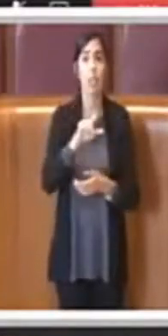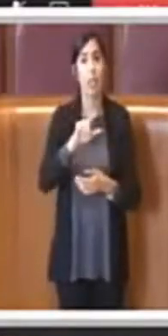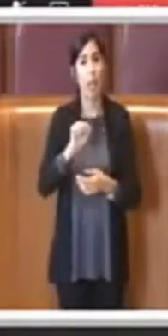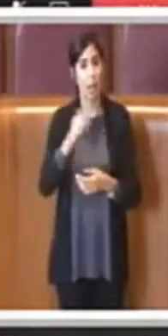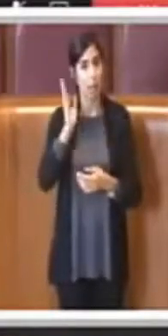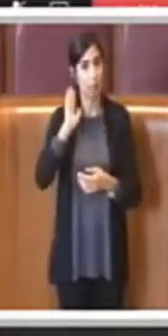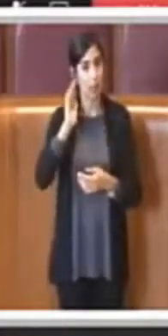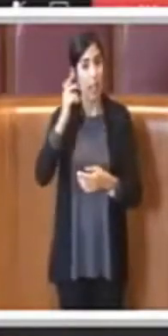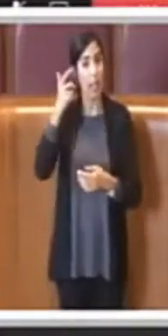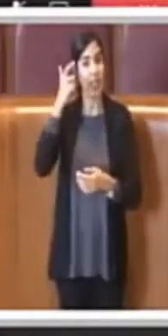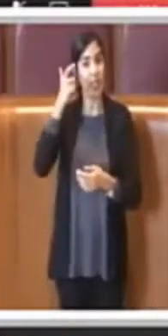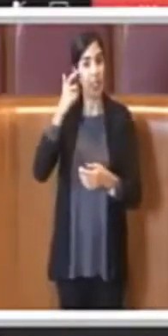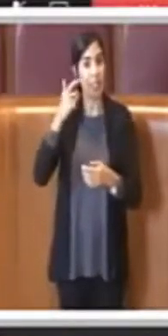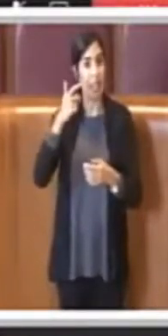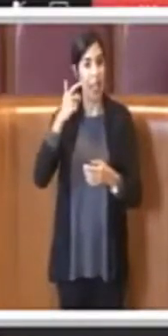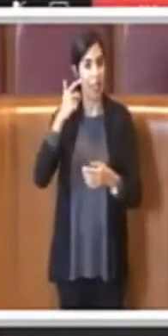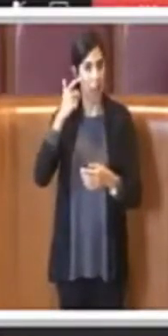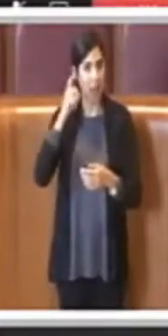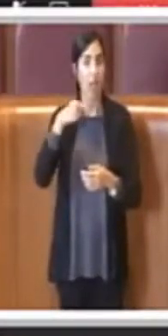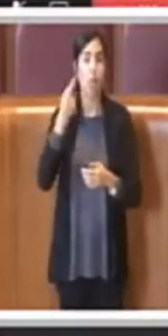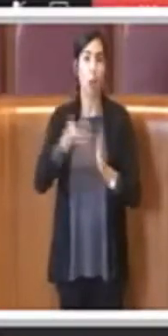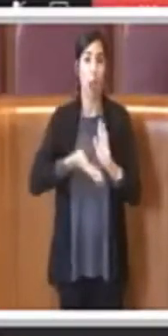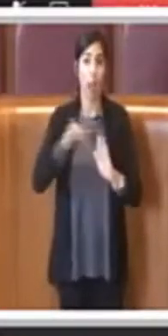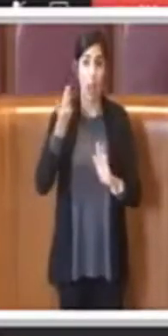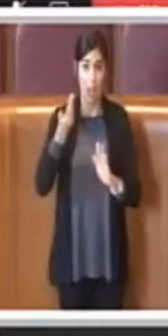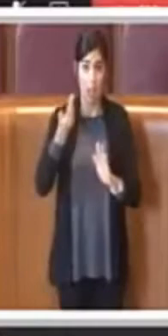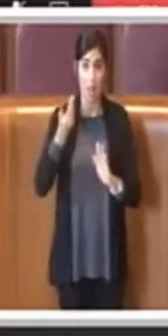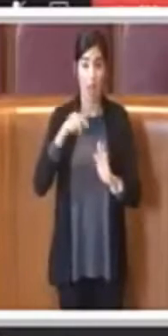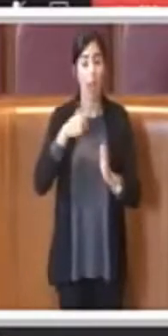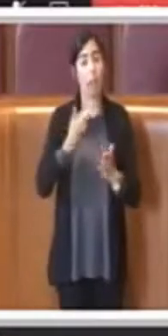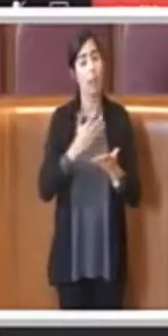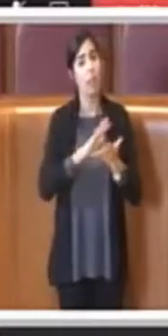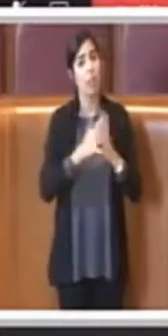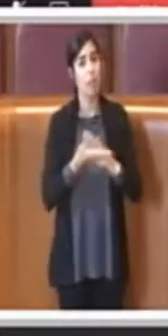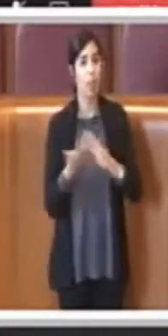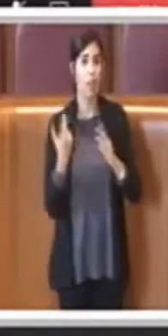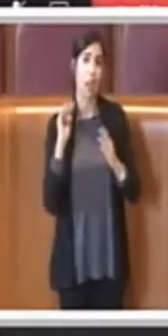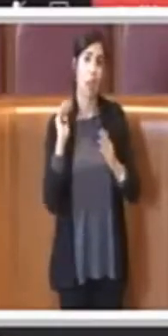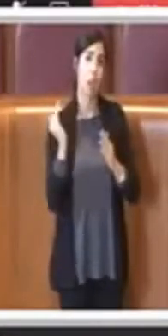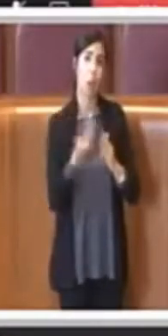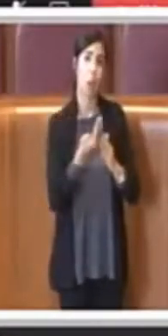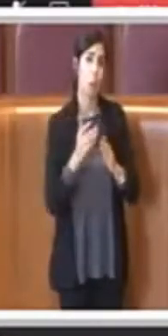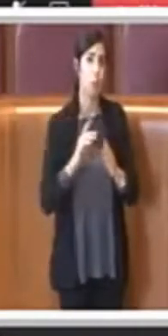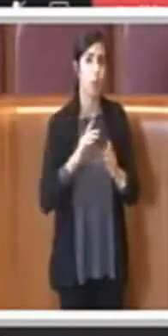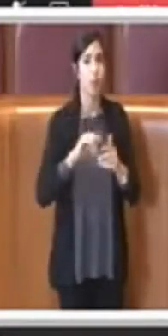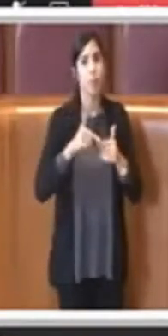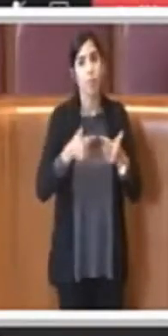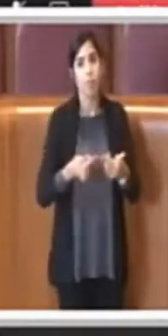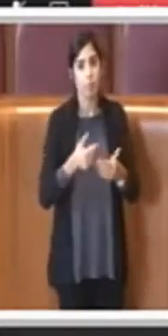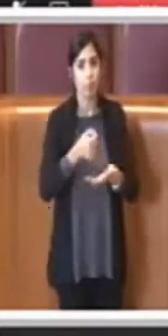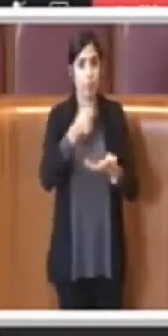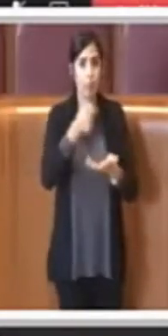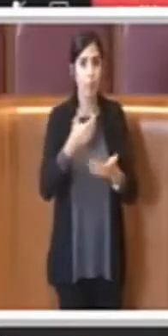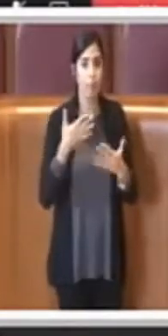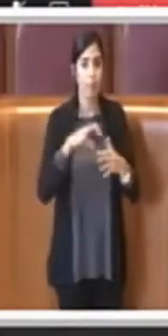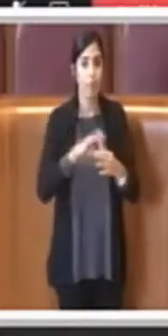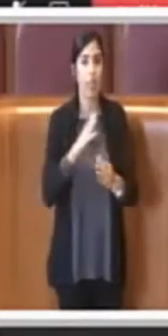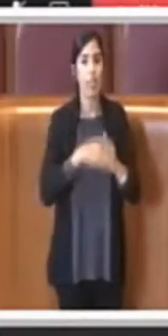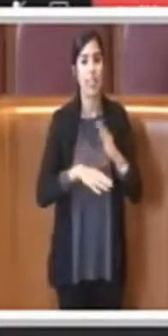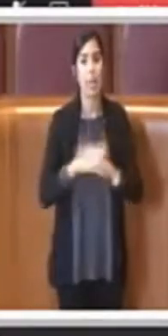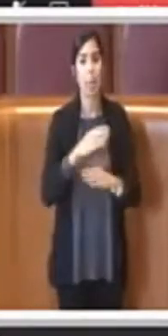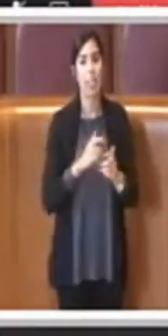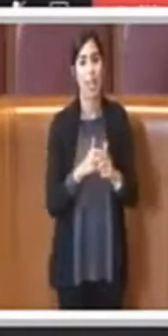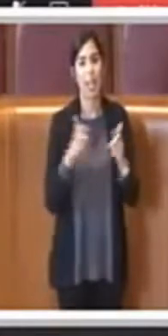sono stati tolti e sono diciamo confluiti nella disabilità gravissima. Quindi non possiamo noi modificare